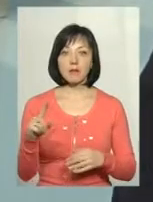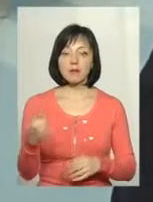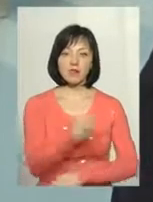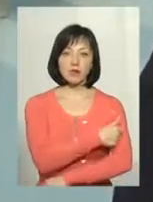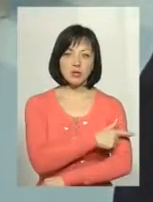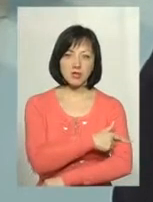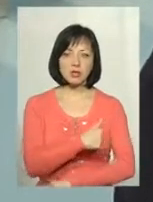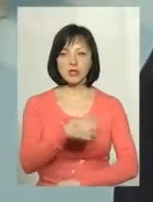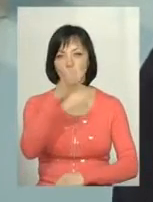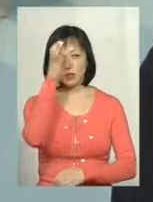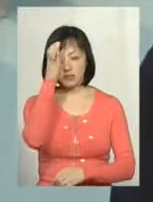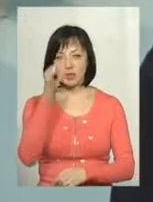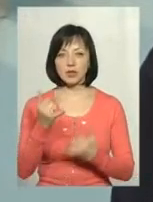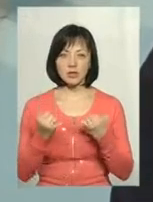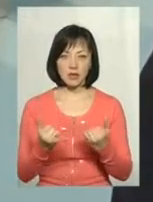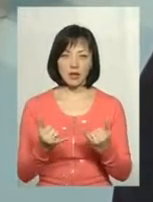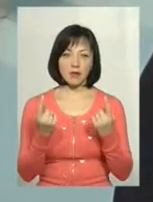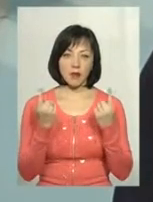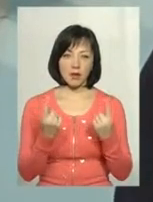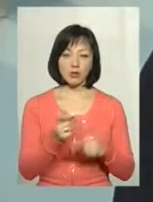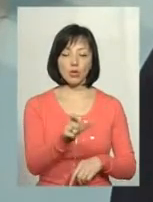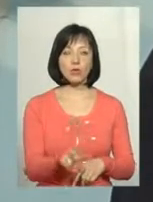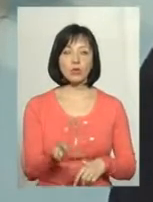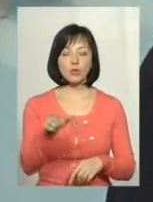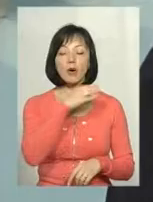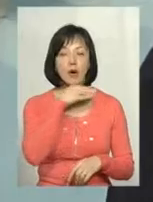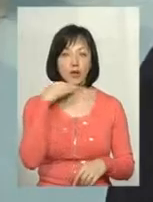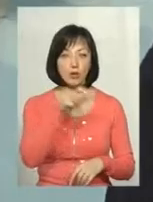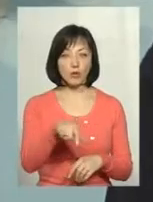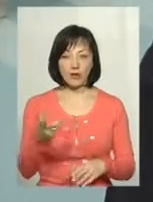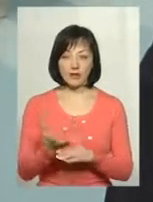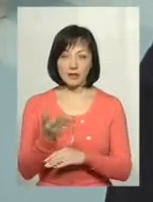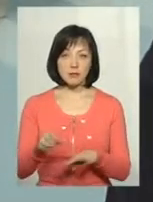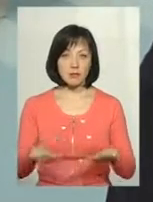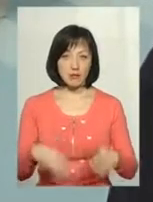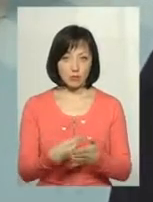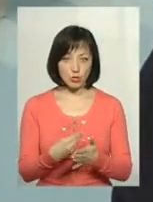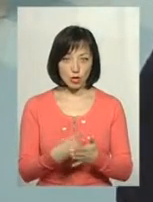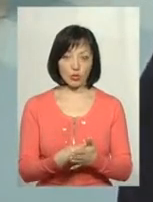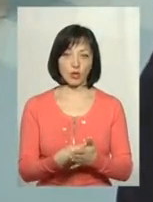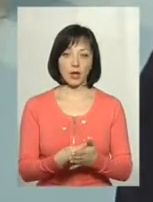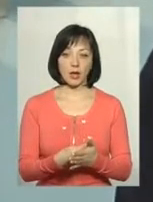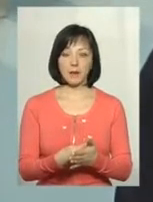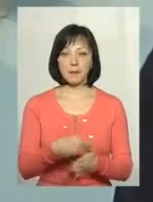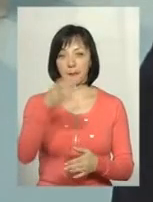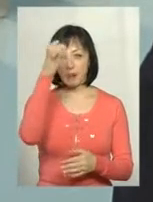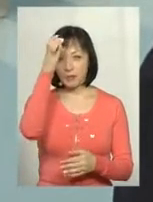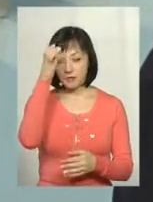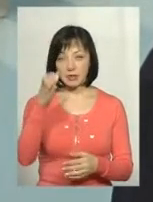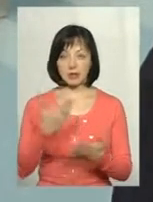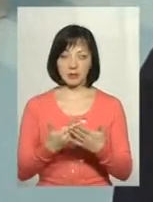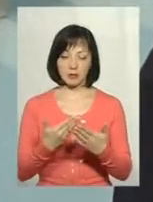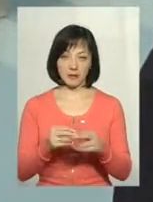медицину, і освіту, це сьогодні досить багато людей, які фінансуються з місцевого бюджету. Адже сьогодні, якщо взяти освіту,